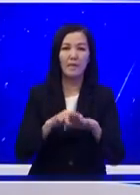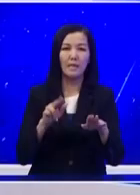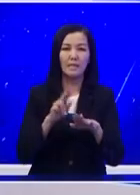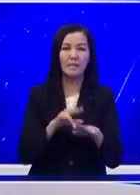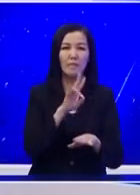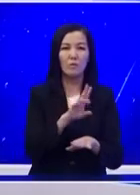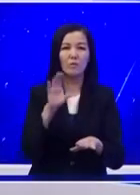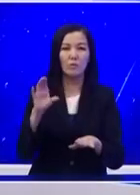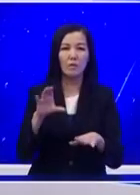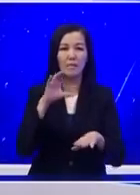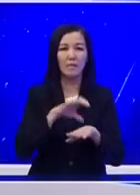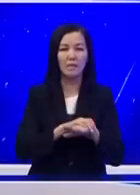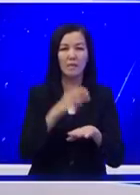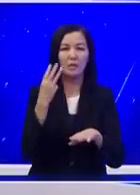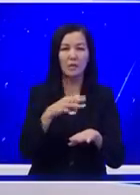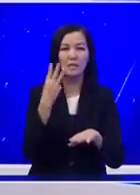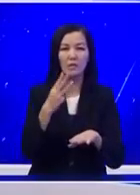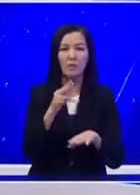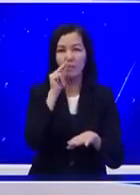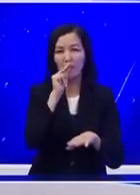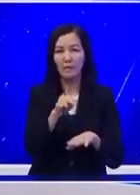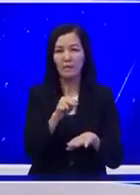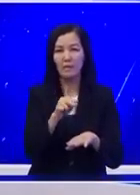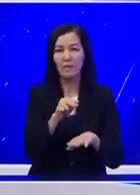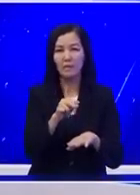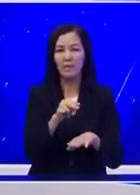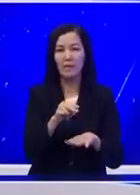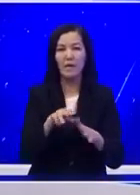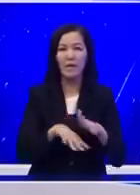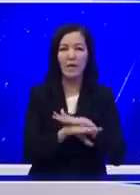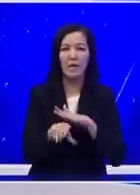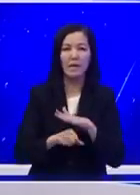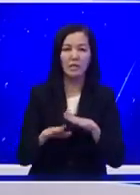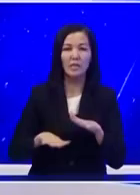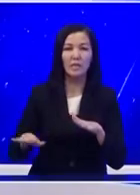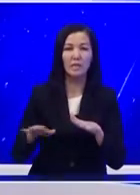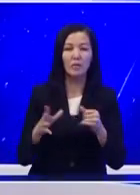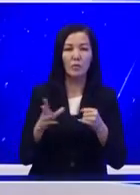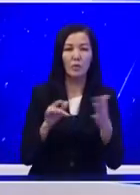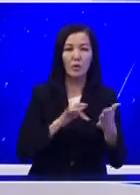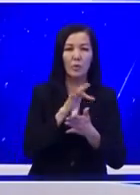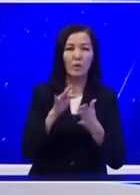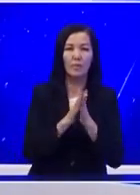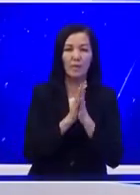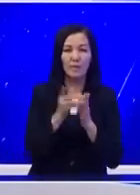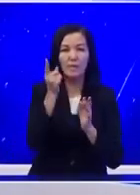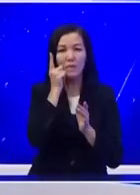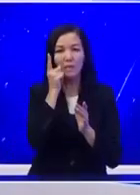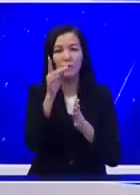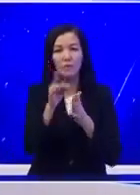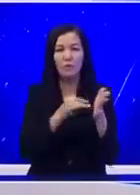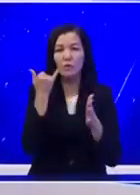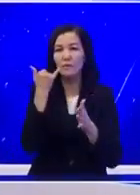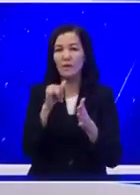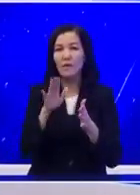Полицейскими Нур-Султана задержан 33-летний подозреваемый в совершении серии краж на территории города. Он просил у людей телефон для срочного